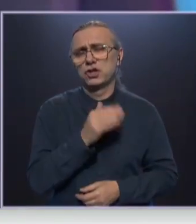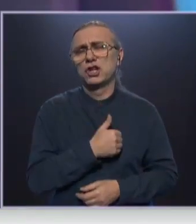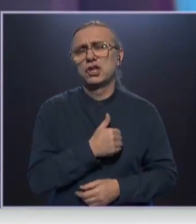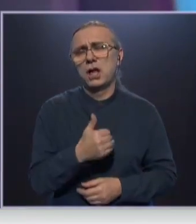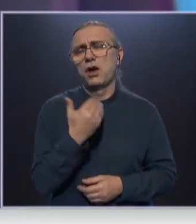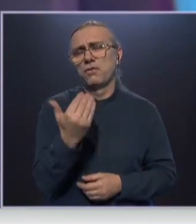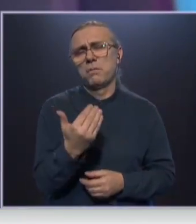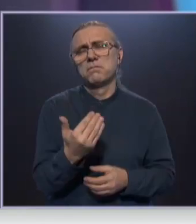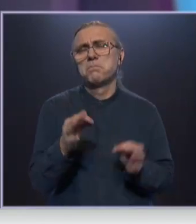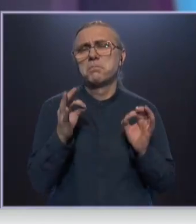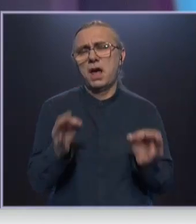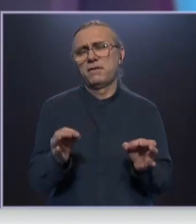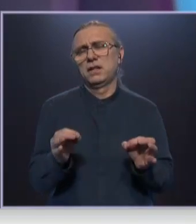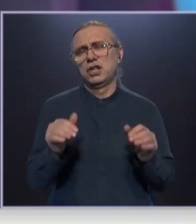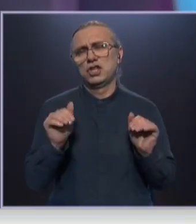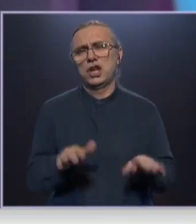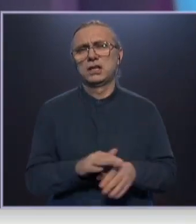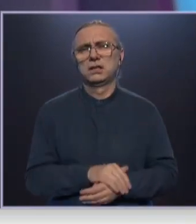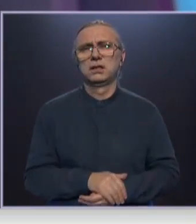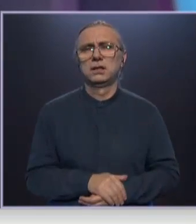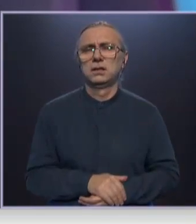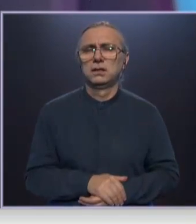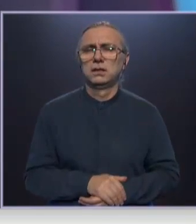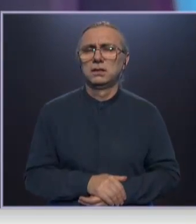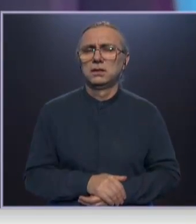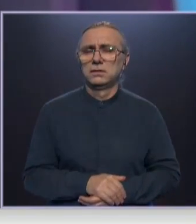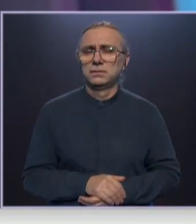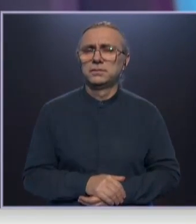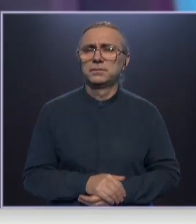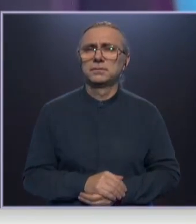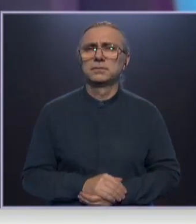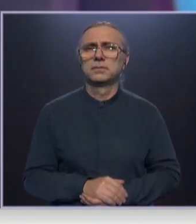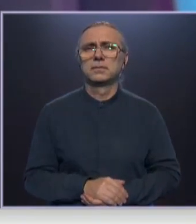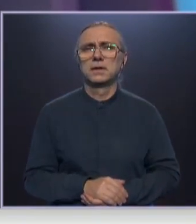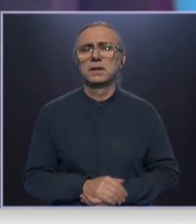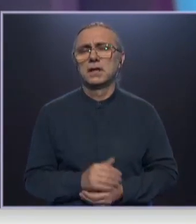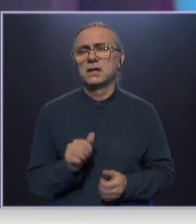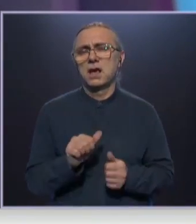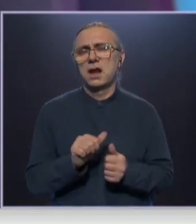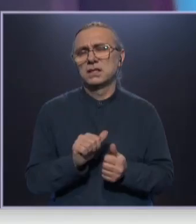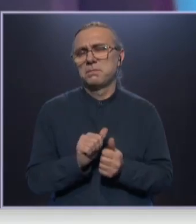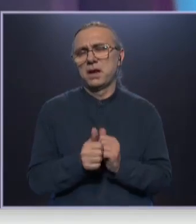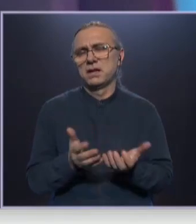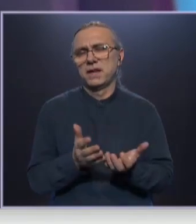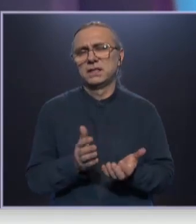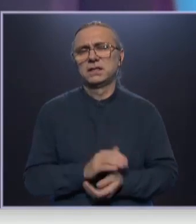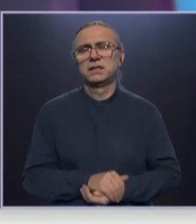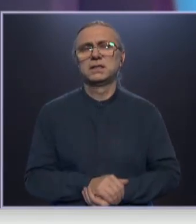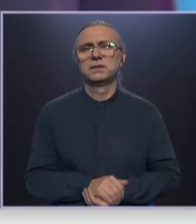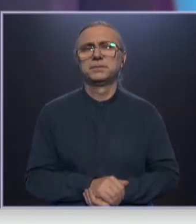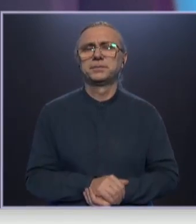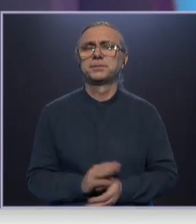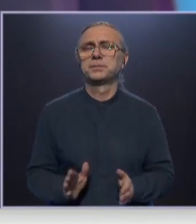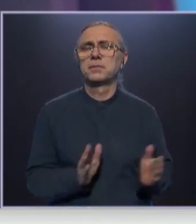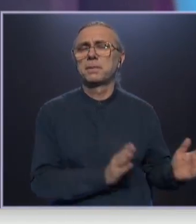правильных решений. Любите себя. Вы у себя одна, других не будет. Не разменивайтесь. Это очень важно. Ванечка,